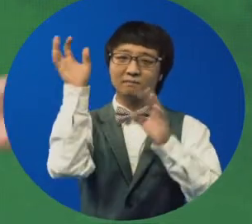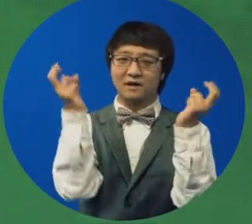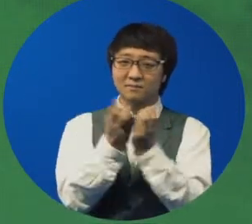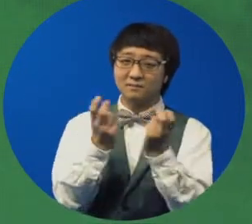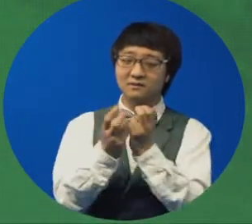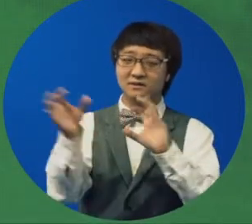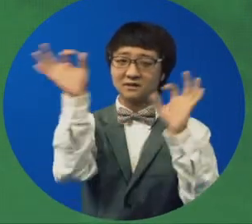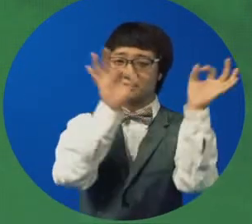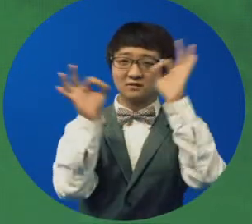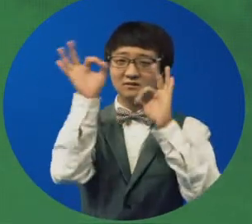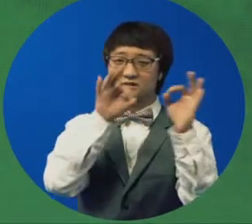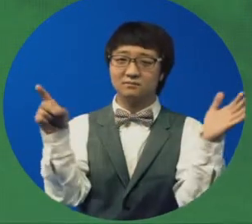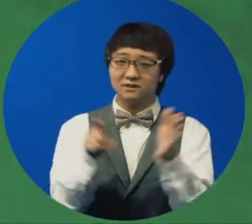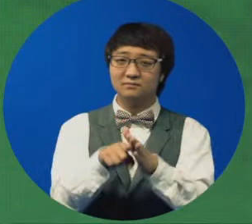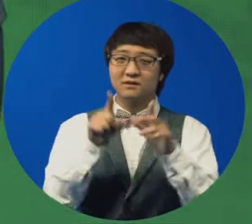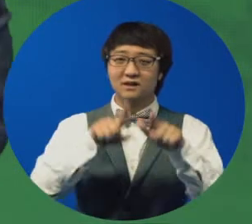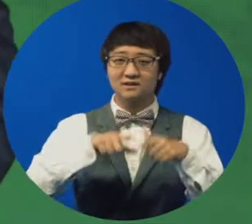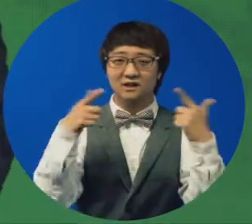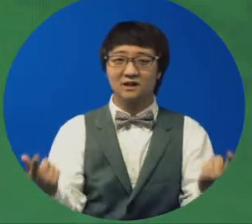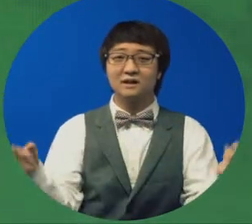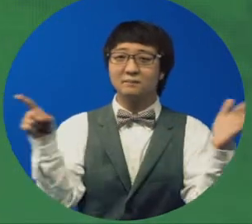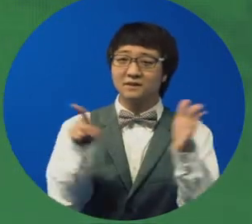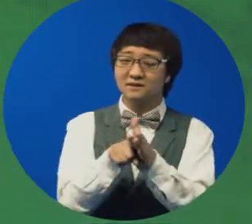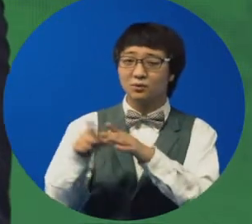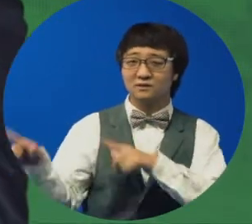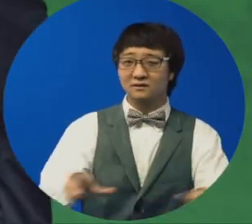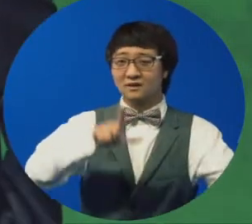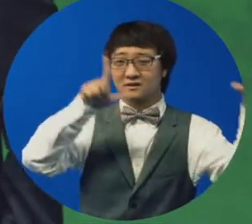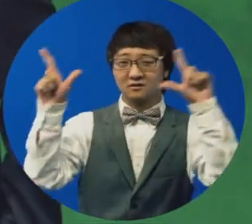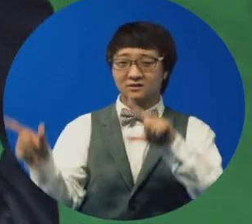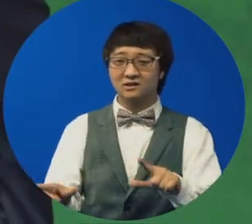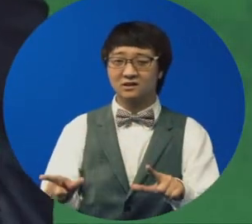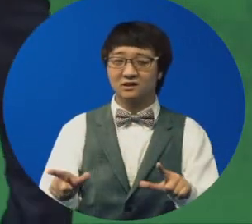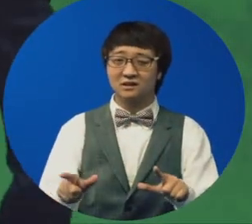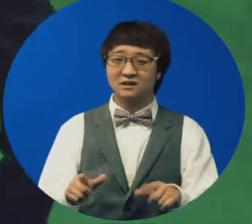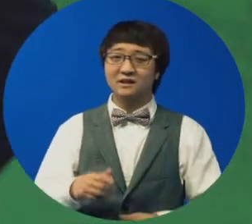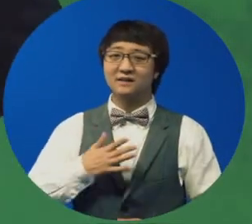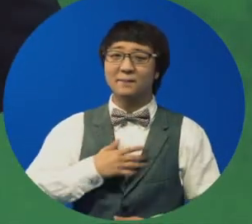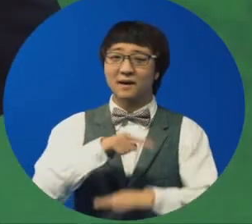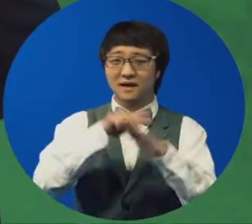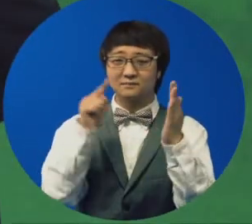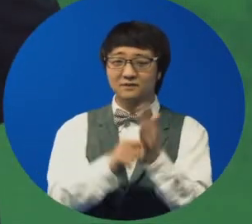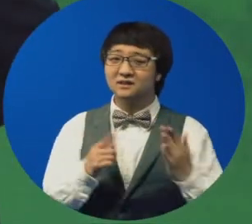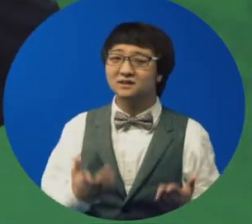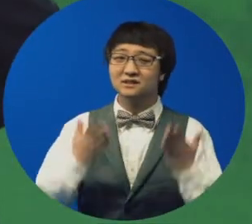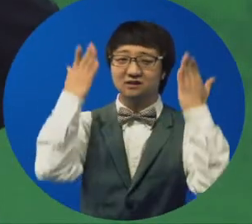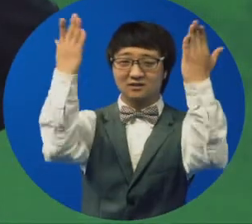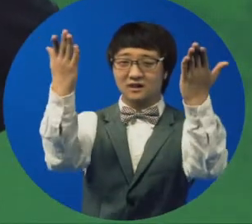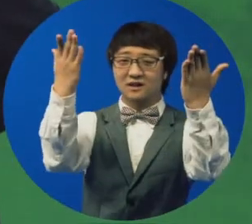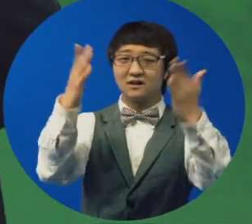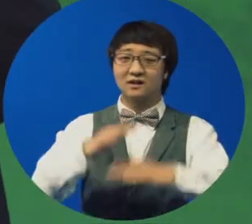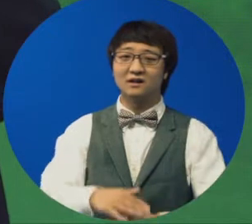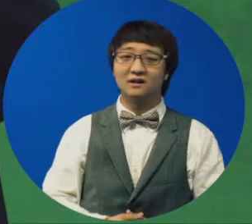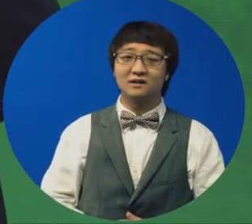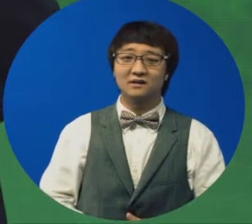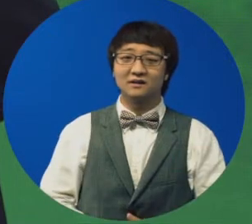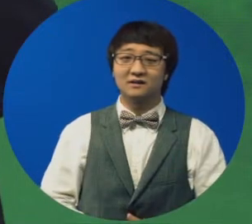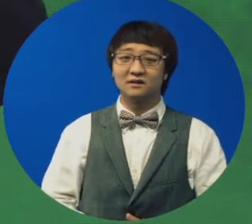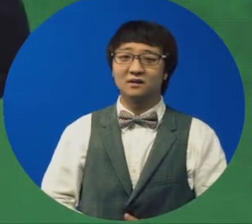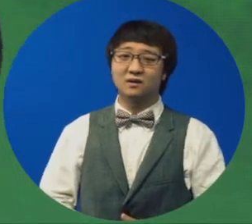믿음이 아니라는 말씀입니다. 믿음으로 산다고 하는 것은 순전한 내 마음을 하나님께 드리는 겁니다. 그래서 오늘 본문